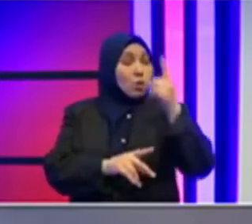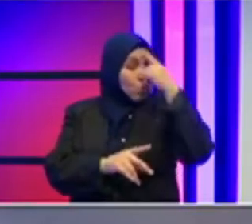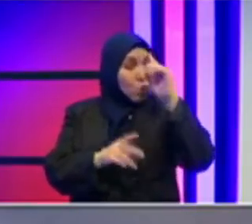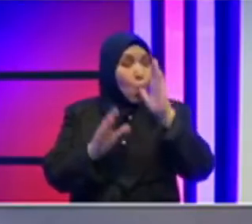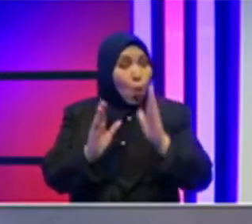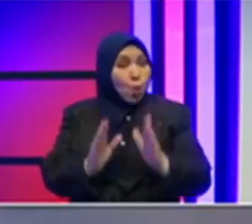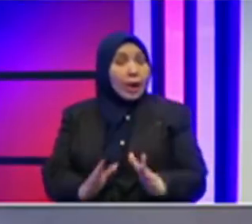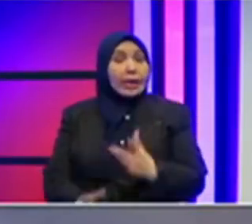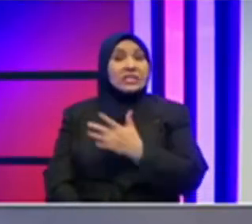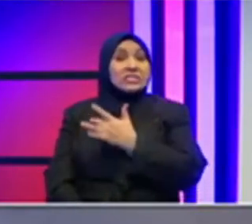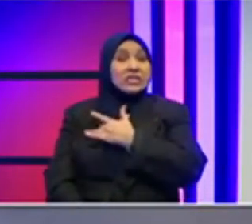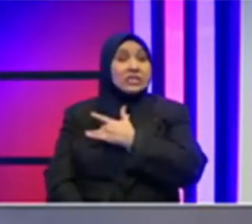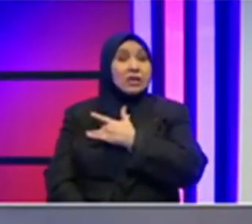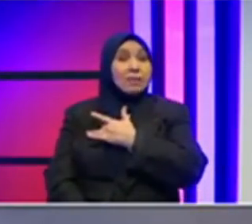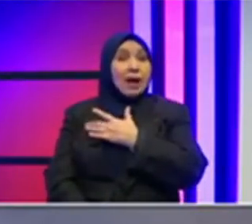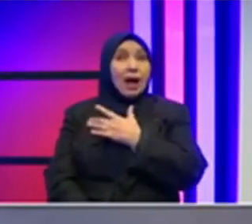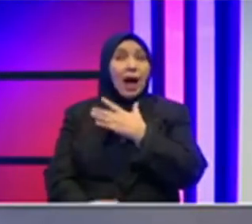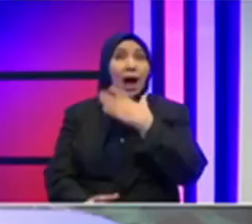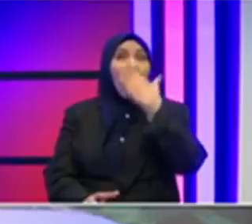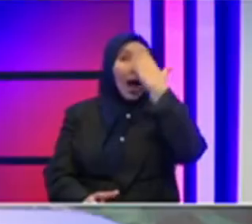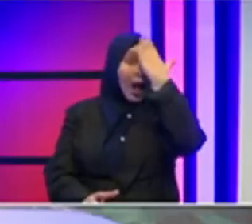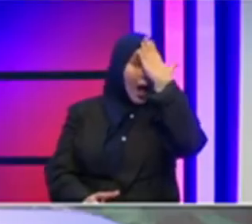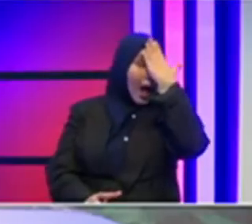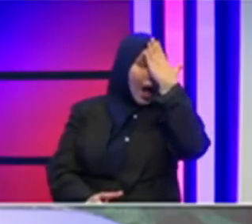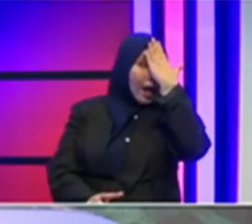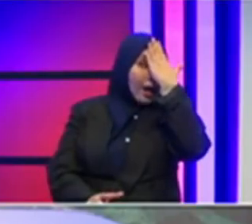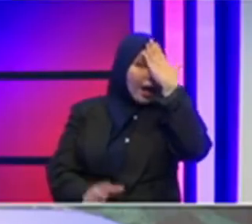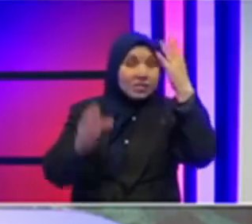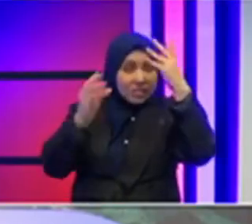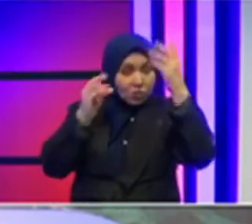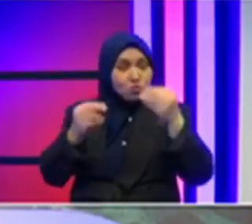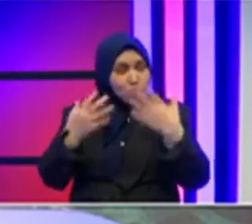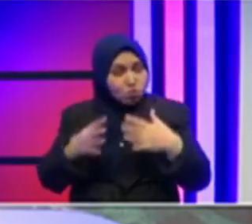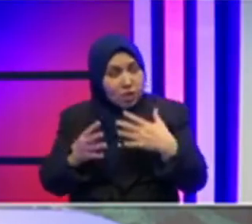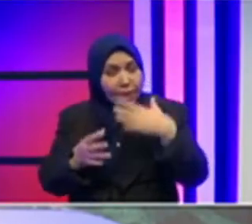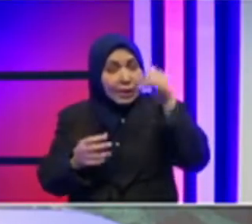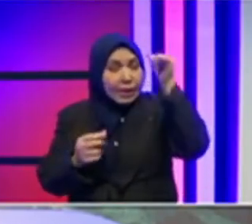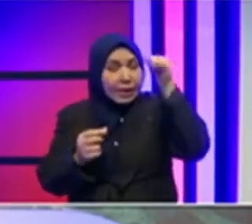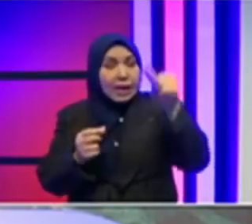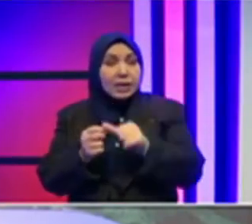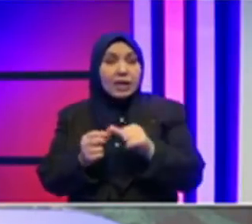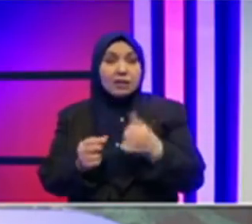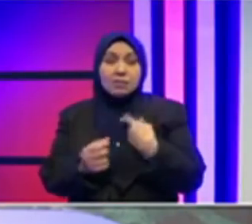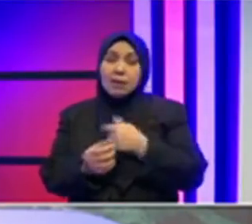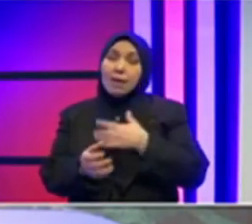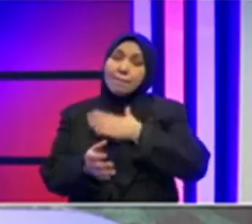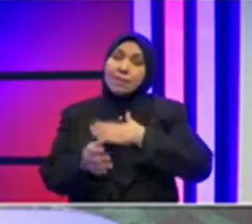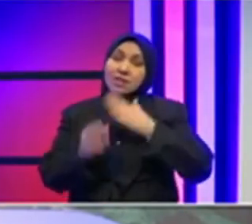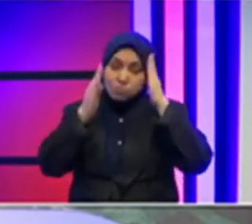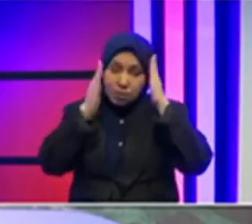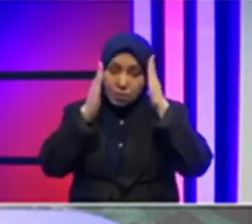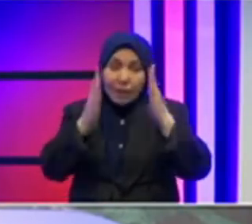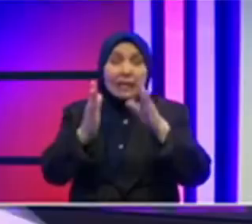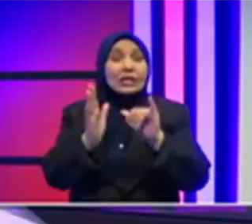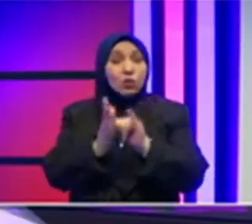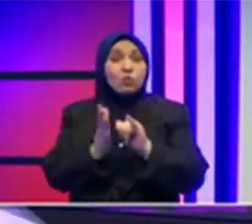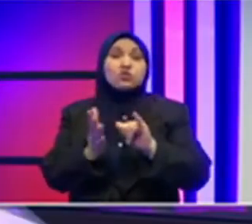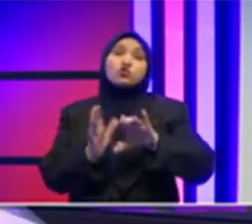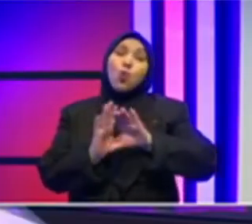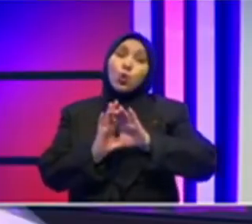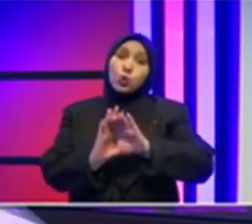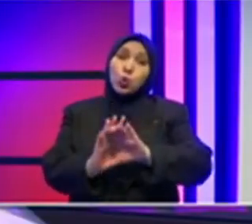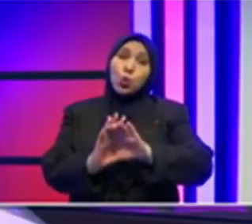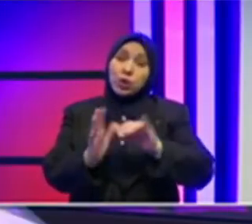yang sensitif, dia tahu, kan, cikgu tengah mengingatkan bahawa sila bagi perhatian. Contohlah begitu, Ustaz, ya. Jadi bila